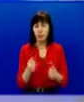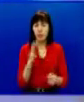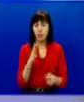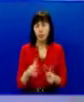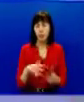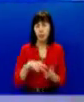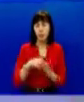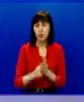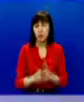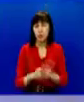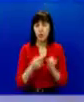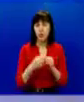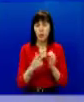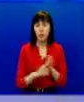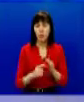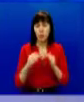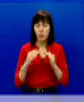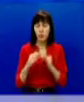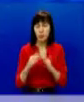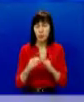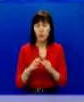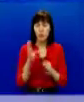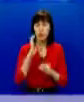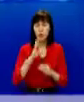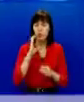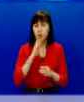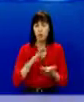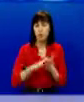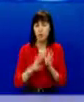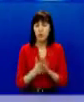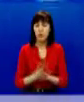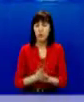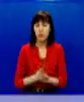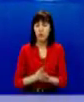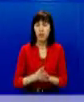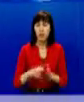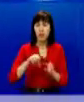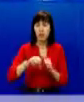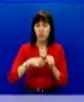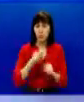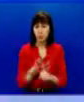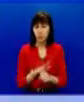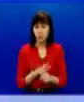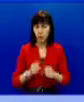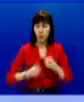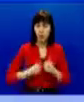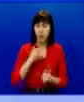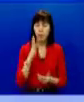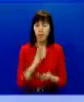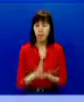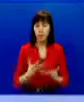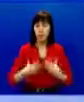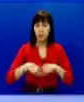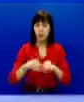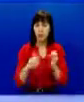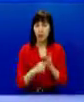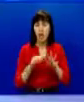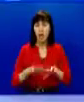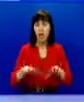құлағалы тұрған нөмірі 17-ші үй шелектеп жауған жаңбырдың салдарынан жермен жексен болды. Абырой болғанда шаңырақтағы 6